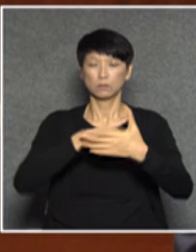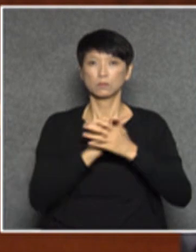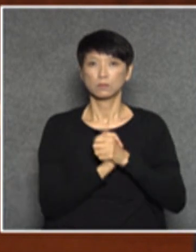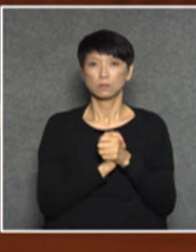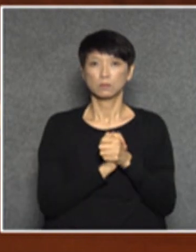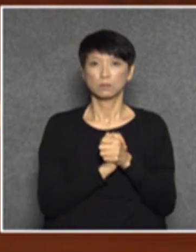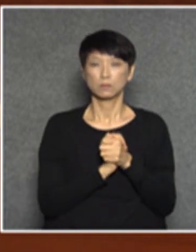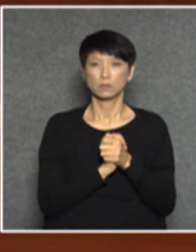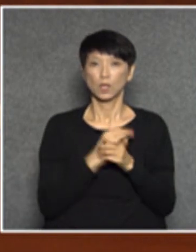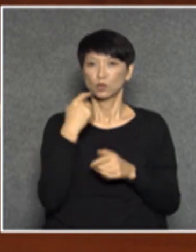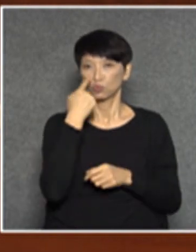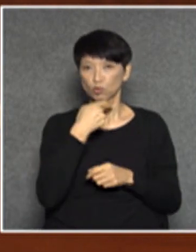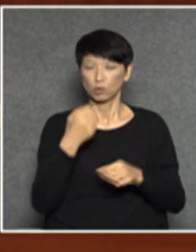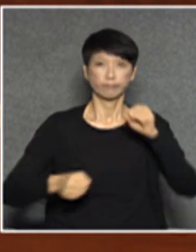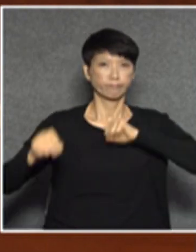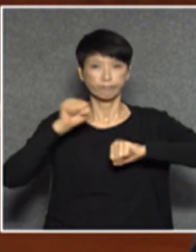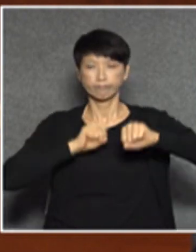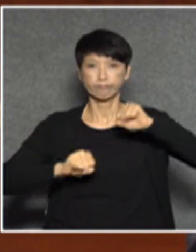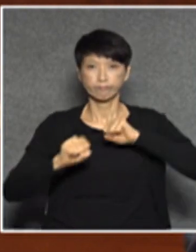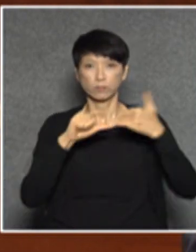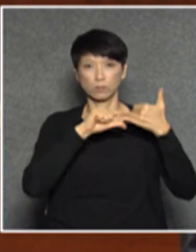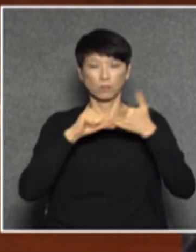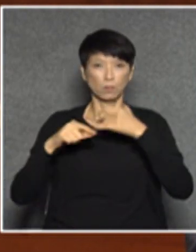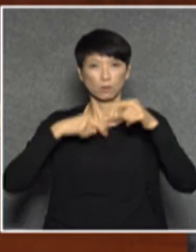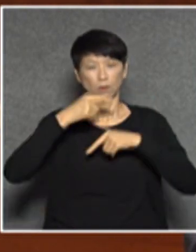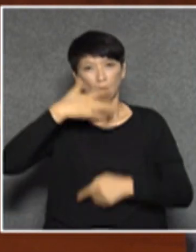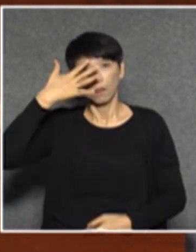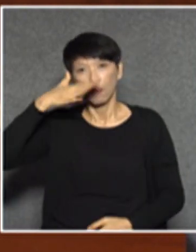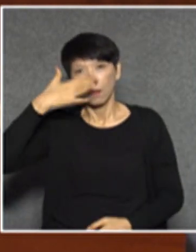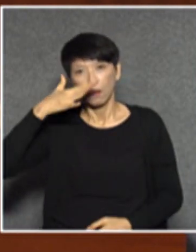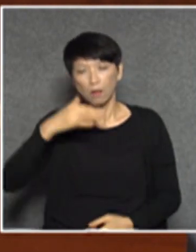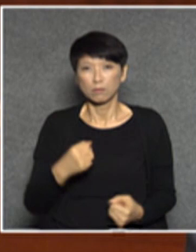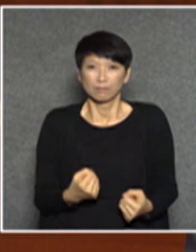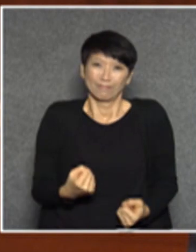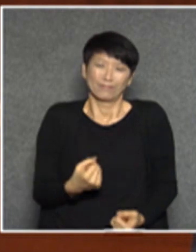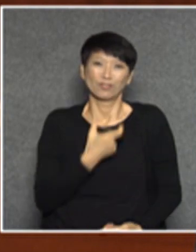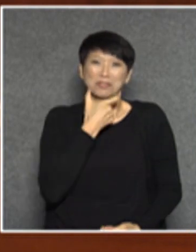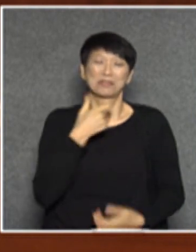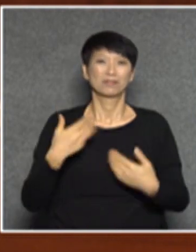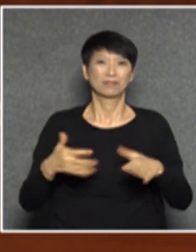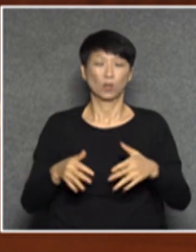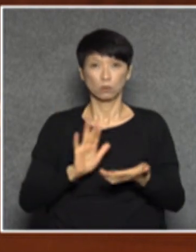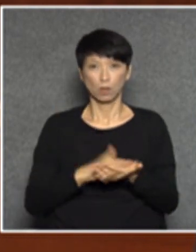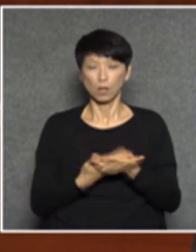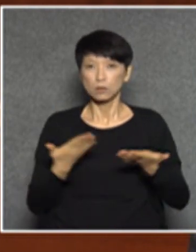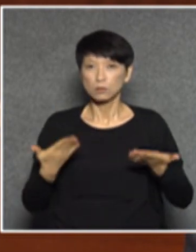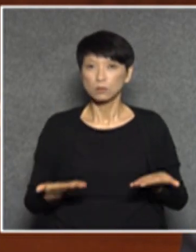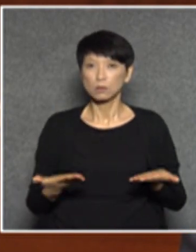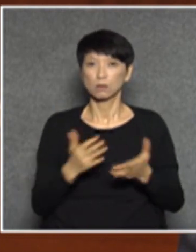言行，包括拉布，覺得比較新鮮，縮下膊頭笑下算數，但是現在越來越